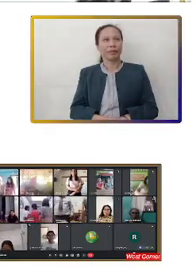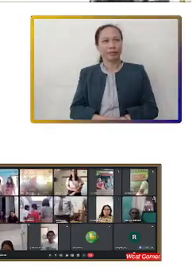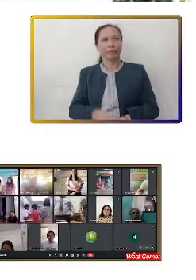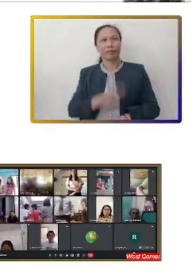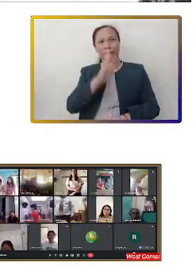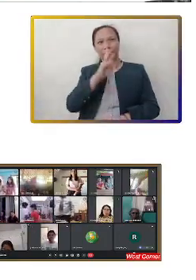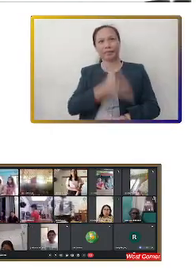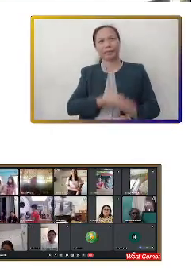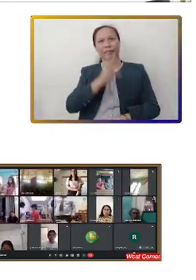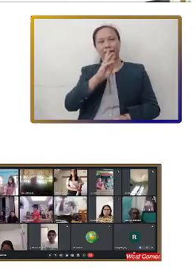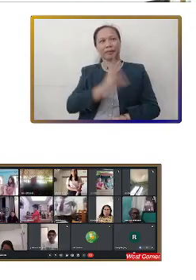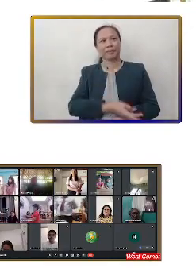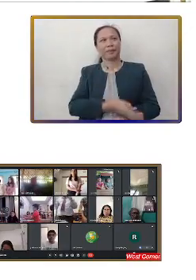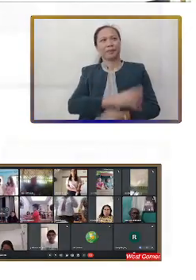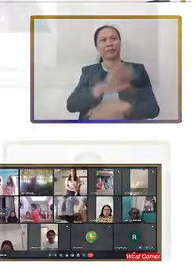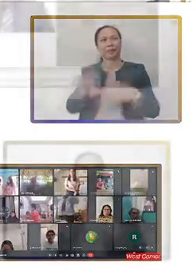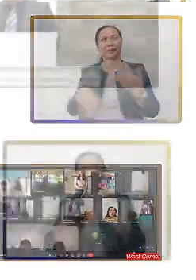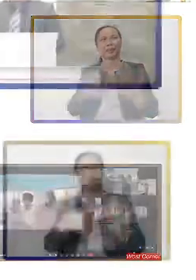our church.